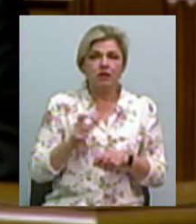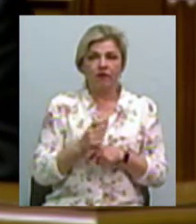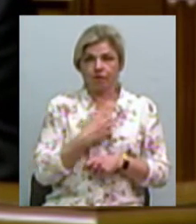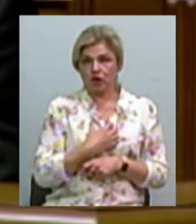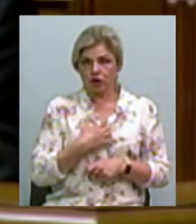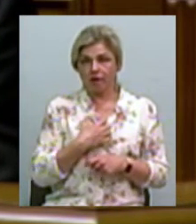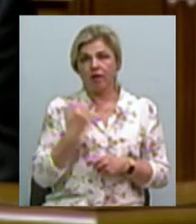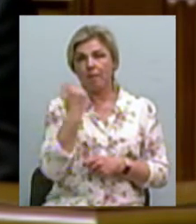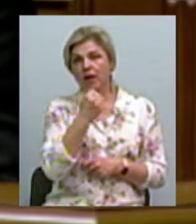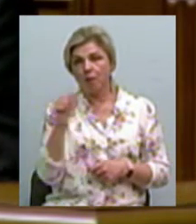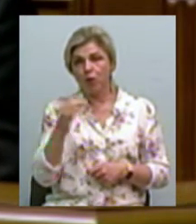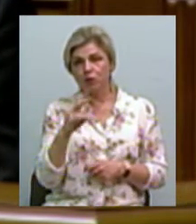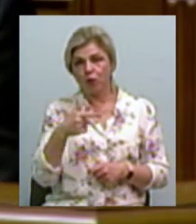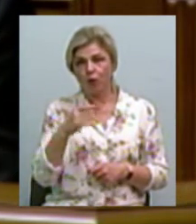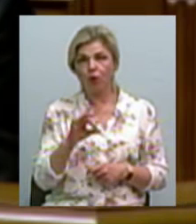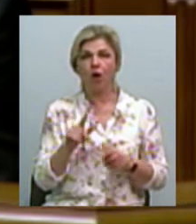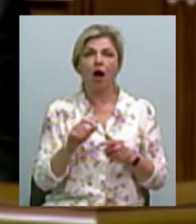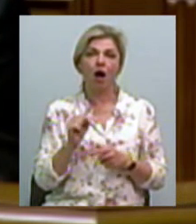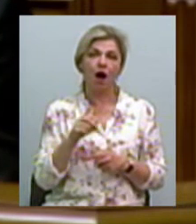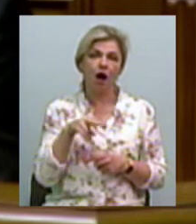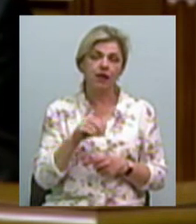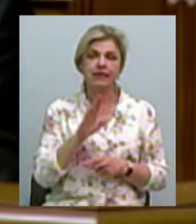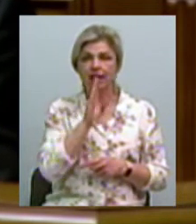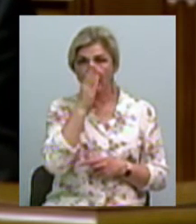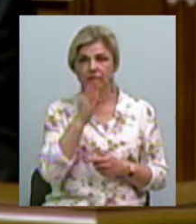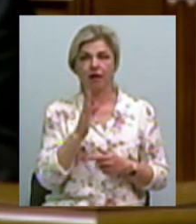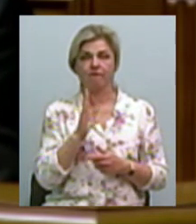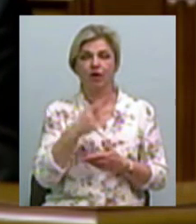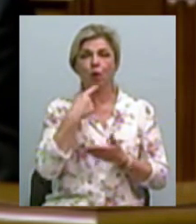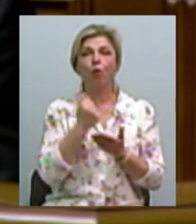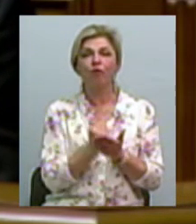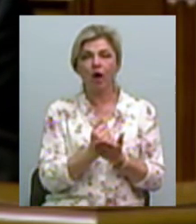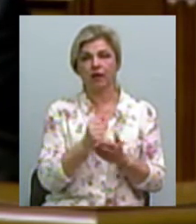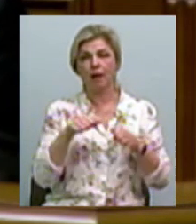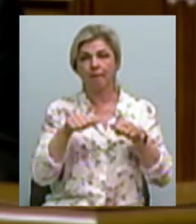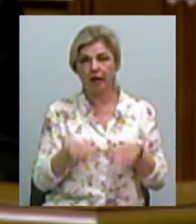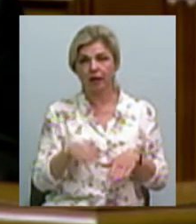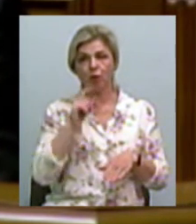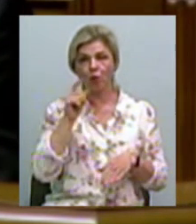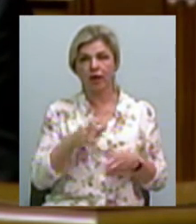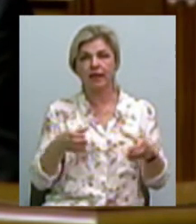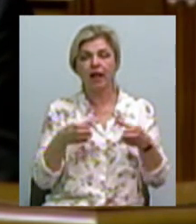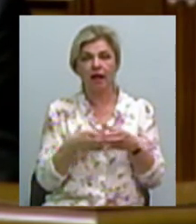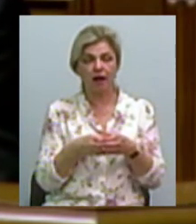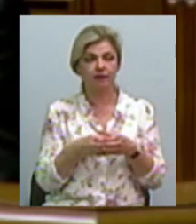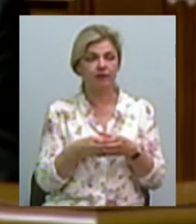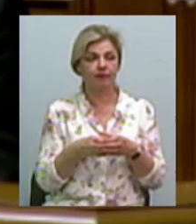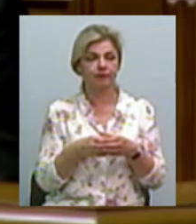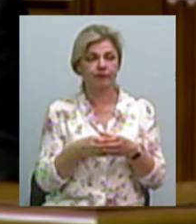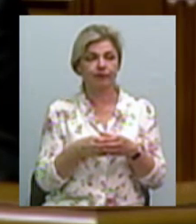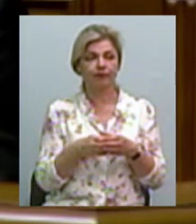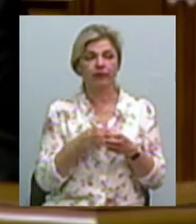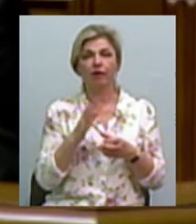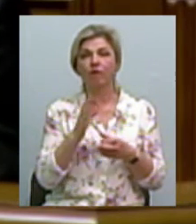важливого, переможного чи зрадницького в ухваленні, в прийнятті української делегації в Мінській